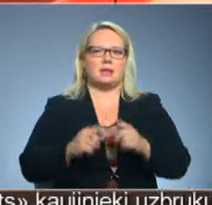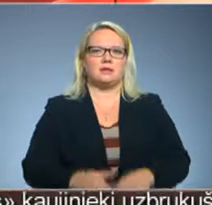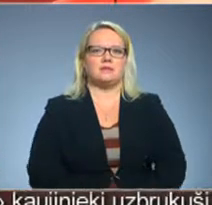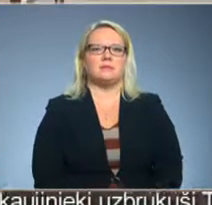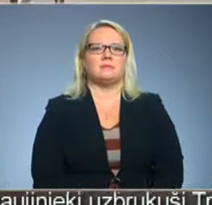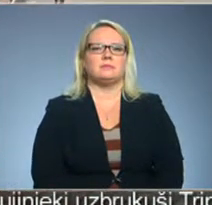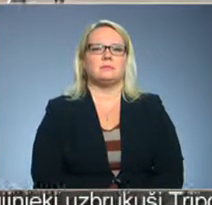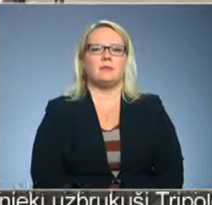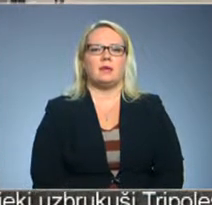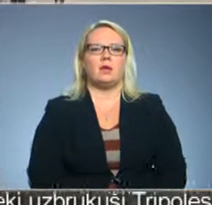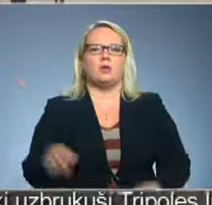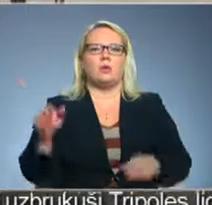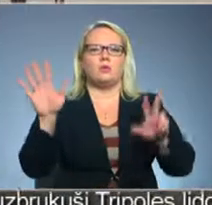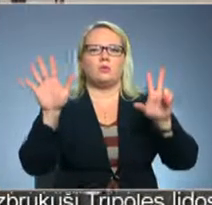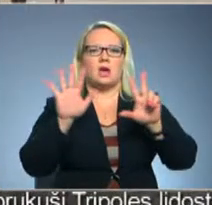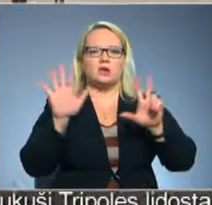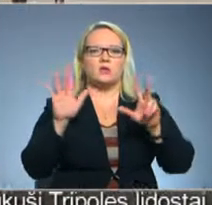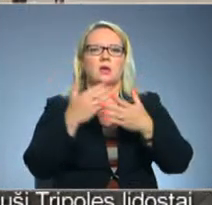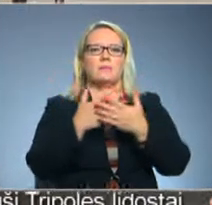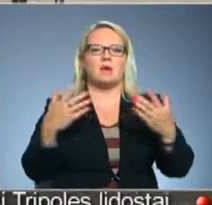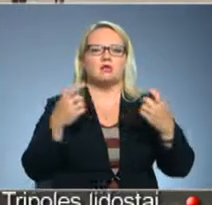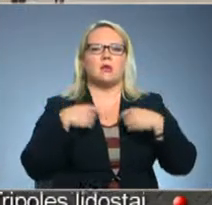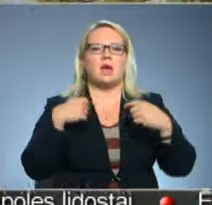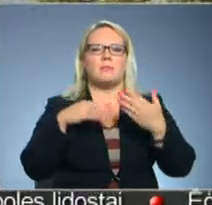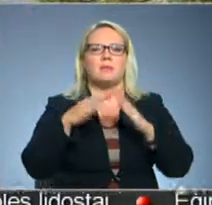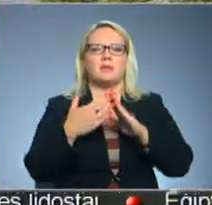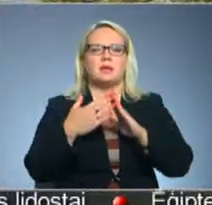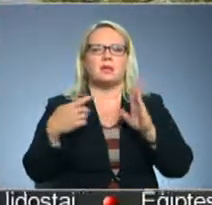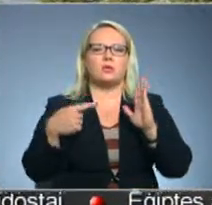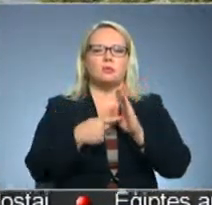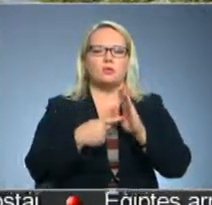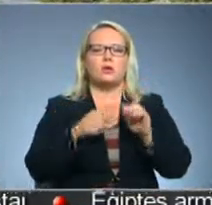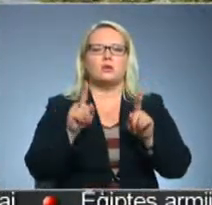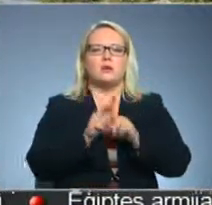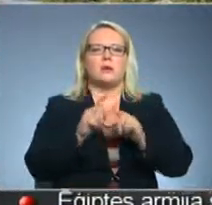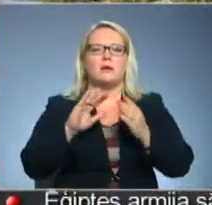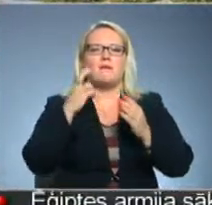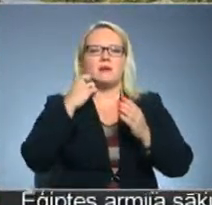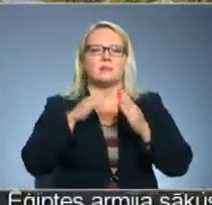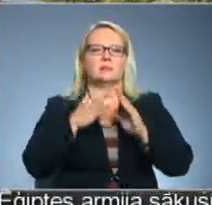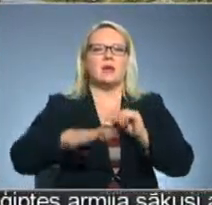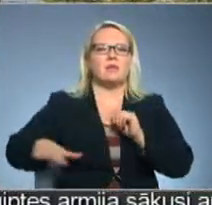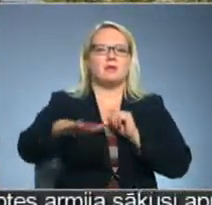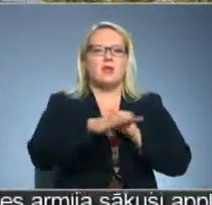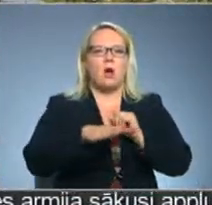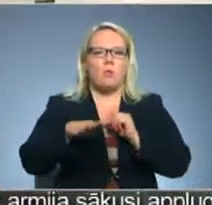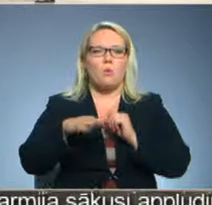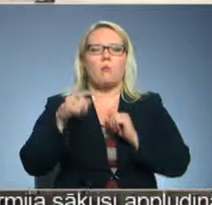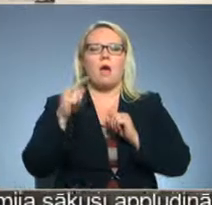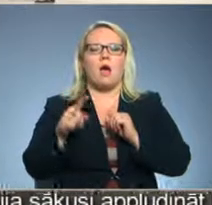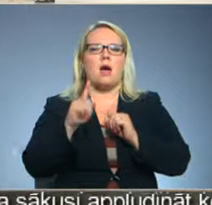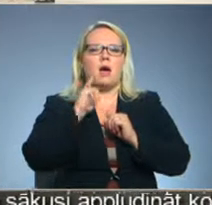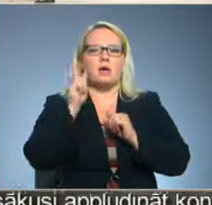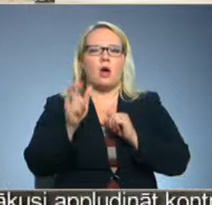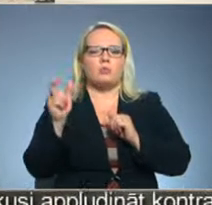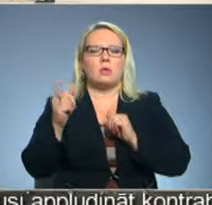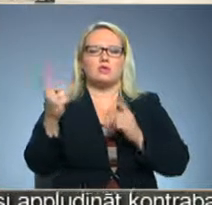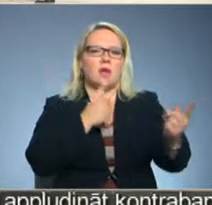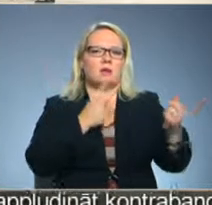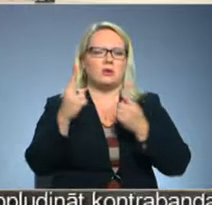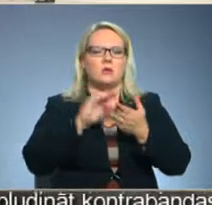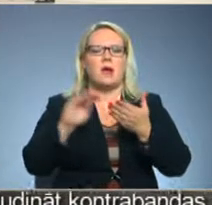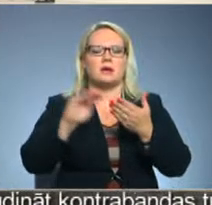darbi, un šodien visu dienu pasākumā Raibais sapnis jeb sirds uz trotuāra. Skolēni veidoja dzejas ceļu un rakstīja uz trotuāru sev tuvas